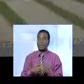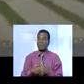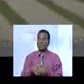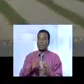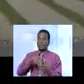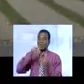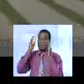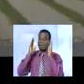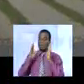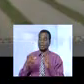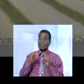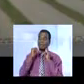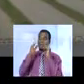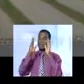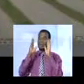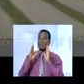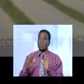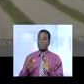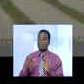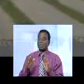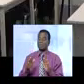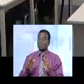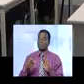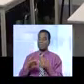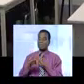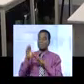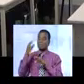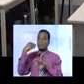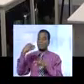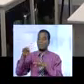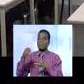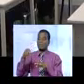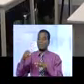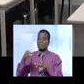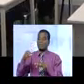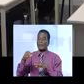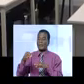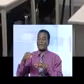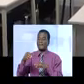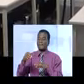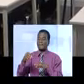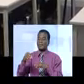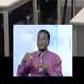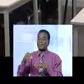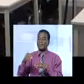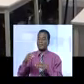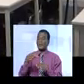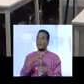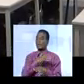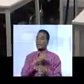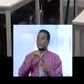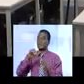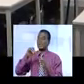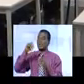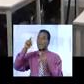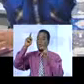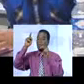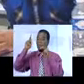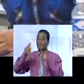Étudiant ivoirien à Télécom Bretagne en France, Hervé Gaï, Serge Kouamé et tous